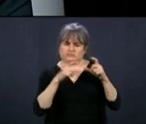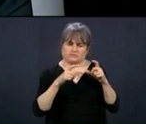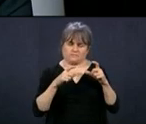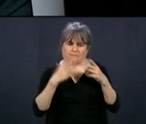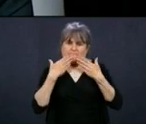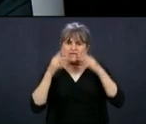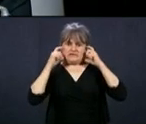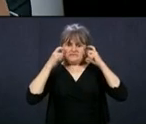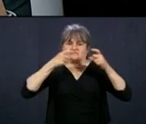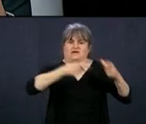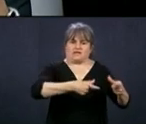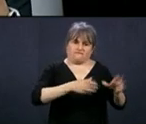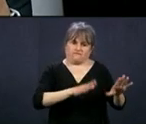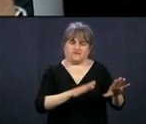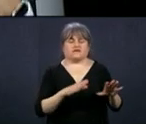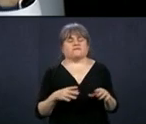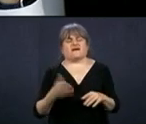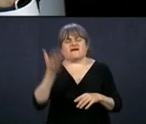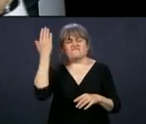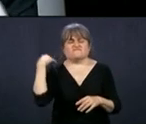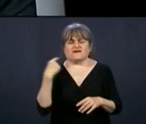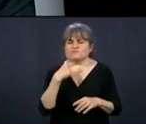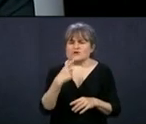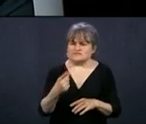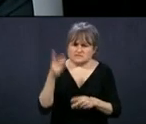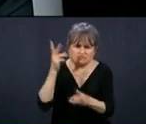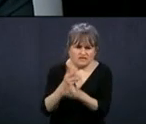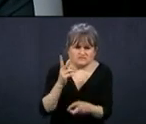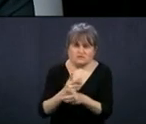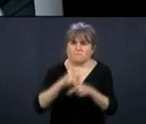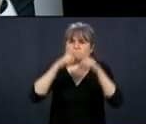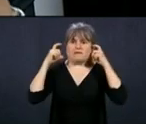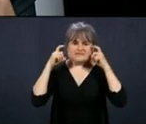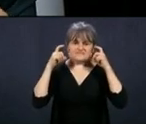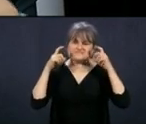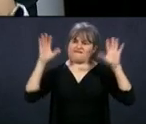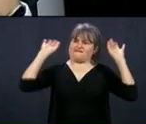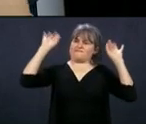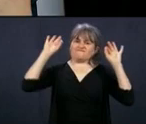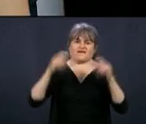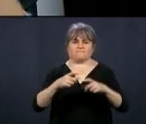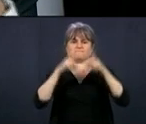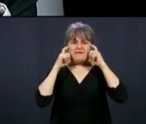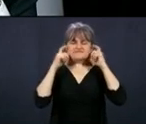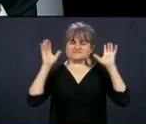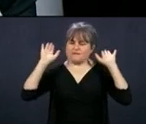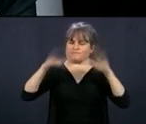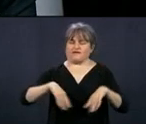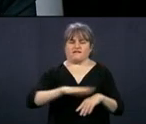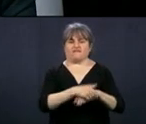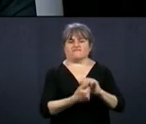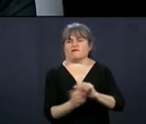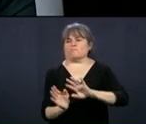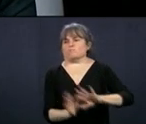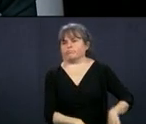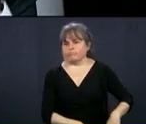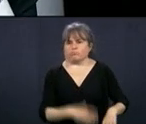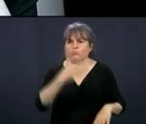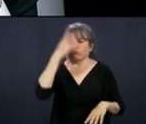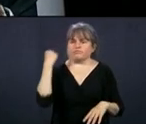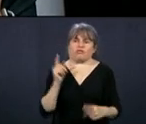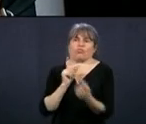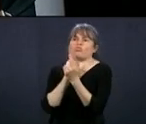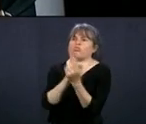que je ne voulais pas que les gens passent au masque et deviennent des super-héros avec le masque et oublient de se laver les mains, etc. Parce que ça demeure encore la